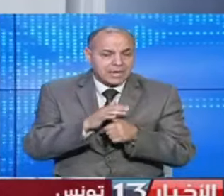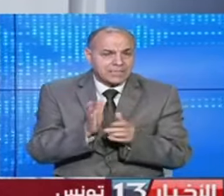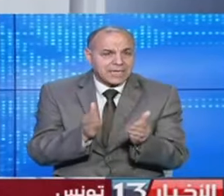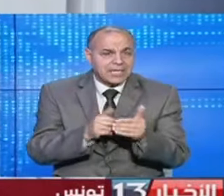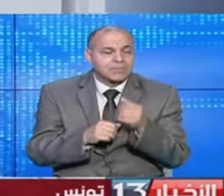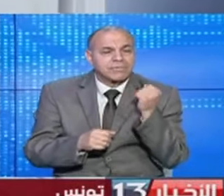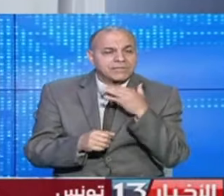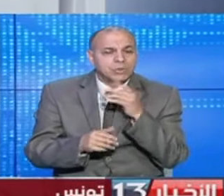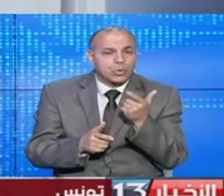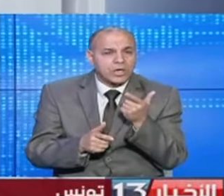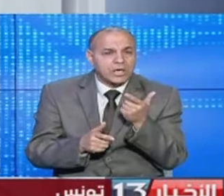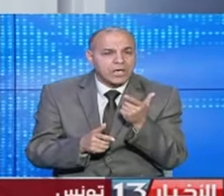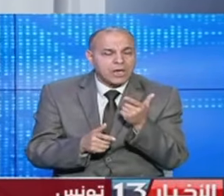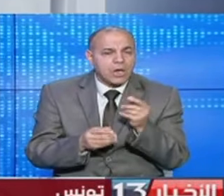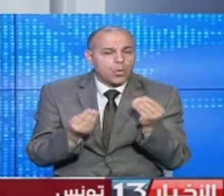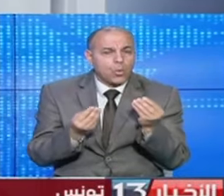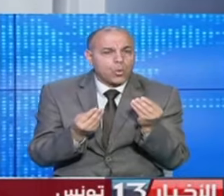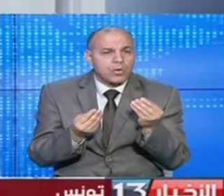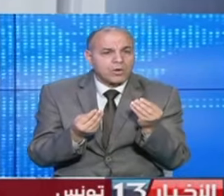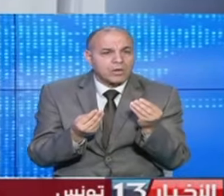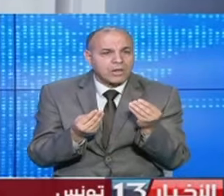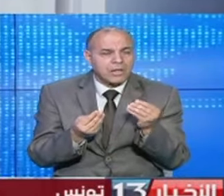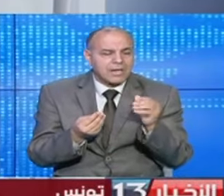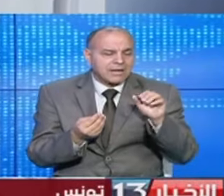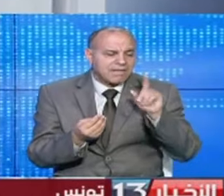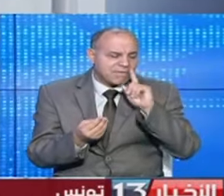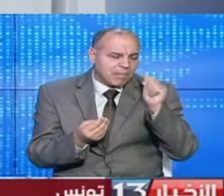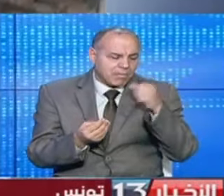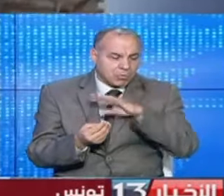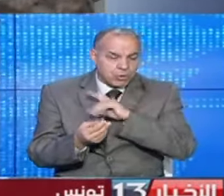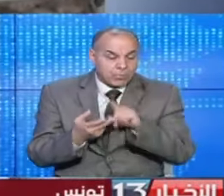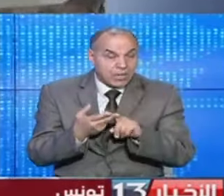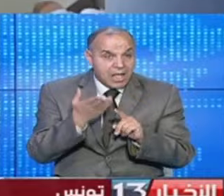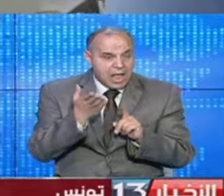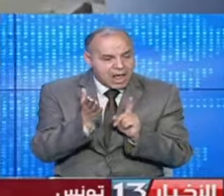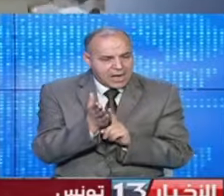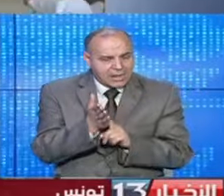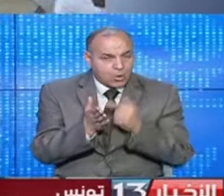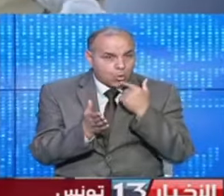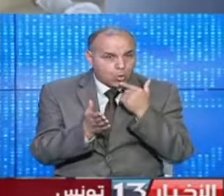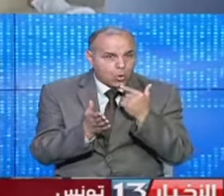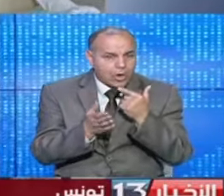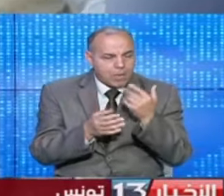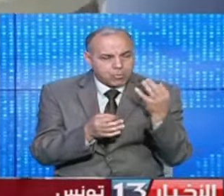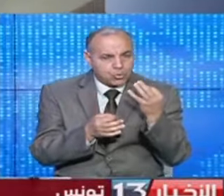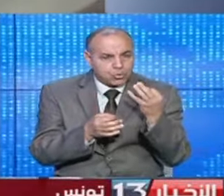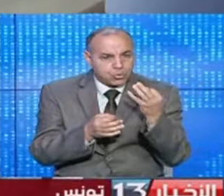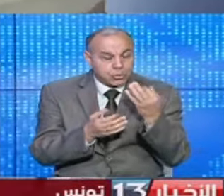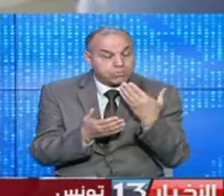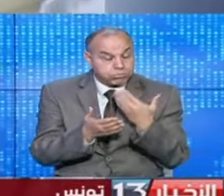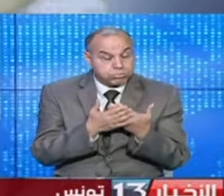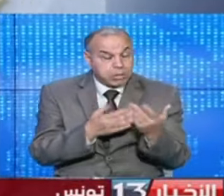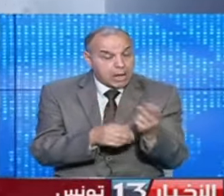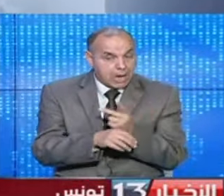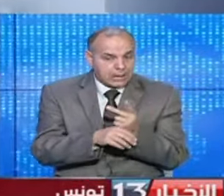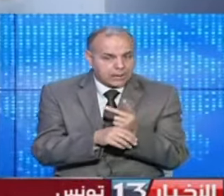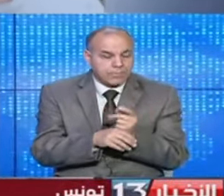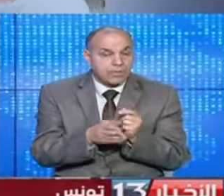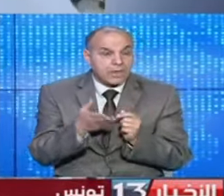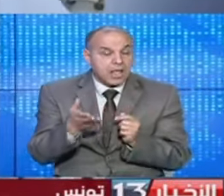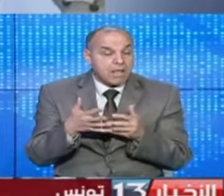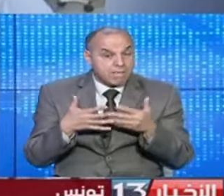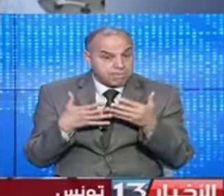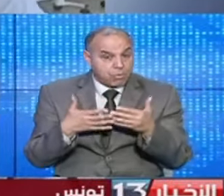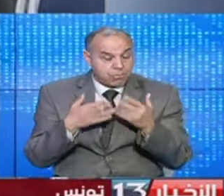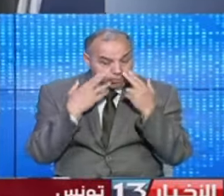قسم الإسعاف الطبي والاستعجالية سعيدة زلفاني، التي أكدت أن هذه النسبة تعد مؤشرا خطيرا